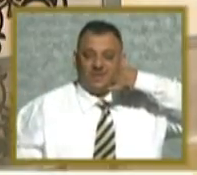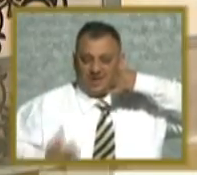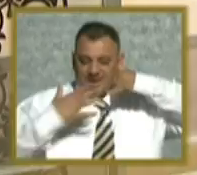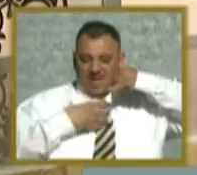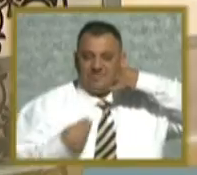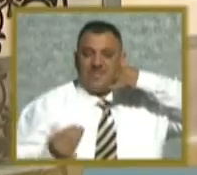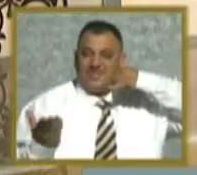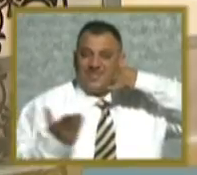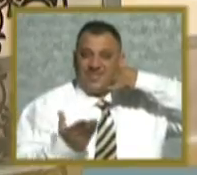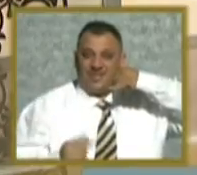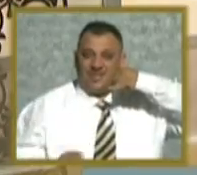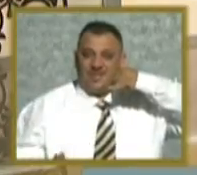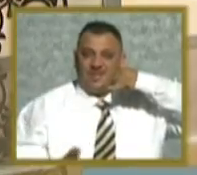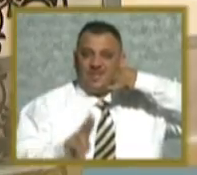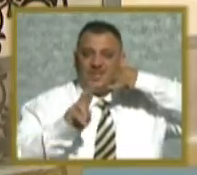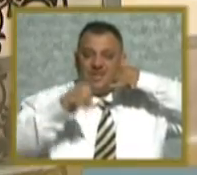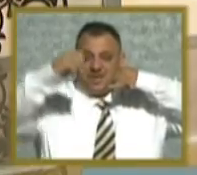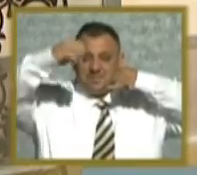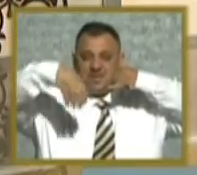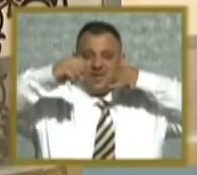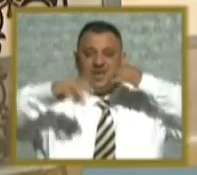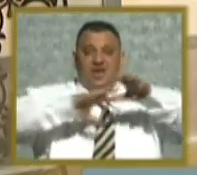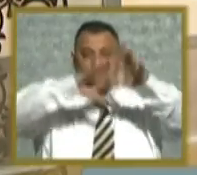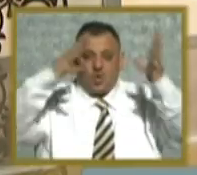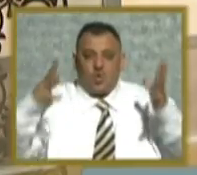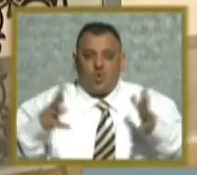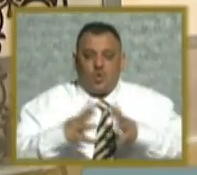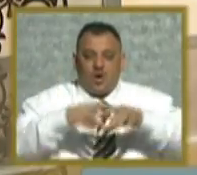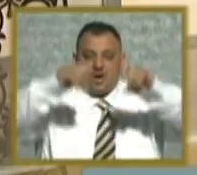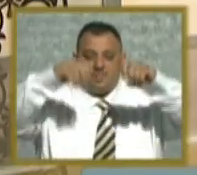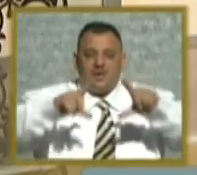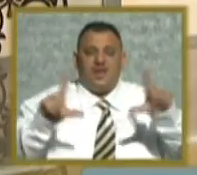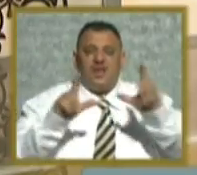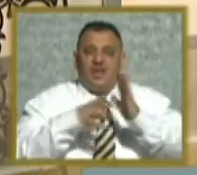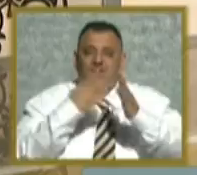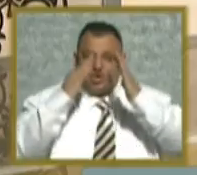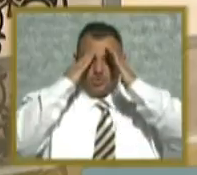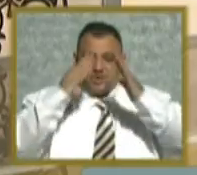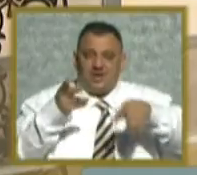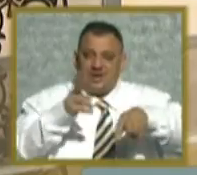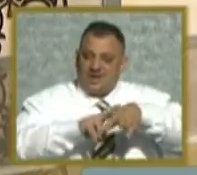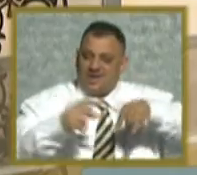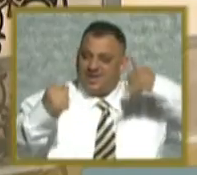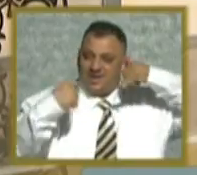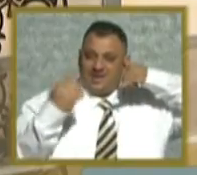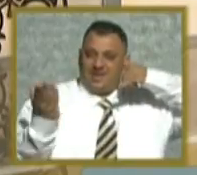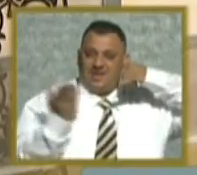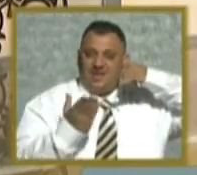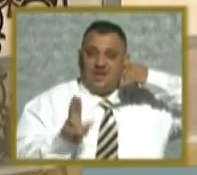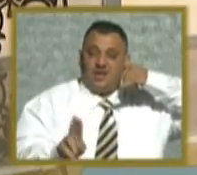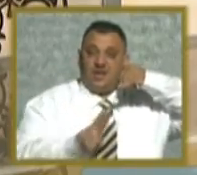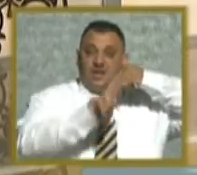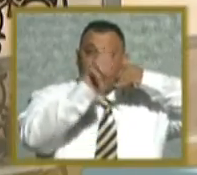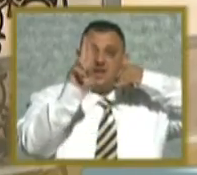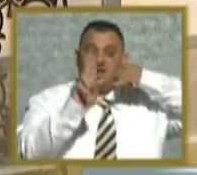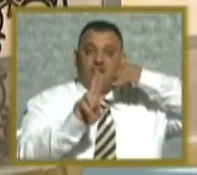طيب حالك، أهلا وسهلا. جزاكم الله خير أنت والإذاعة وكل القائمين على البرنامج. جزاك الله خير، مشكور أخوي. شيخي